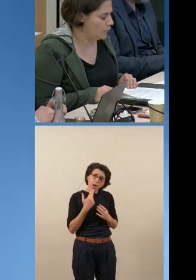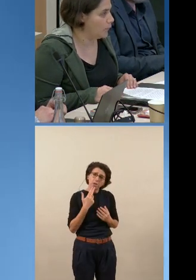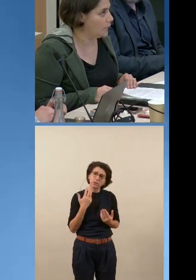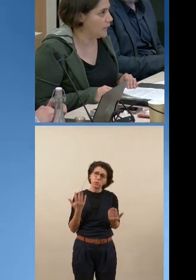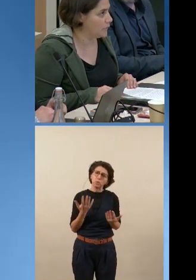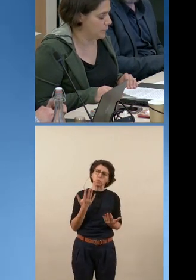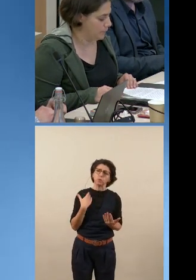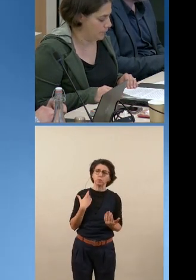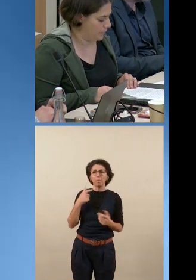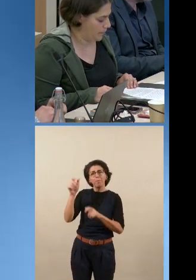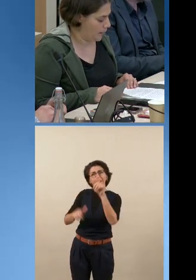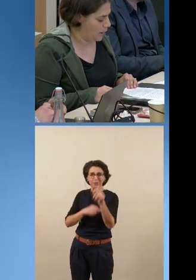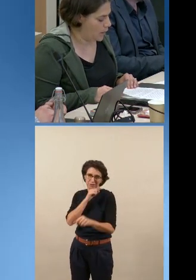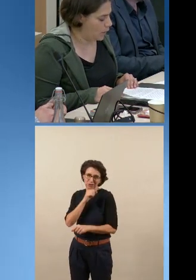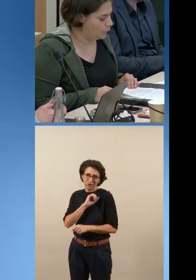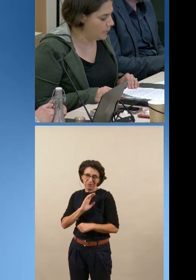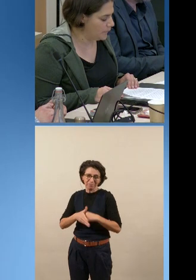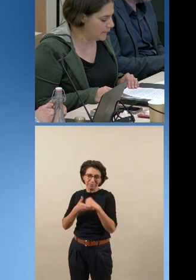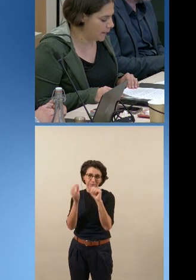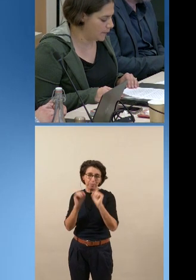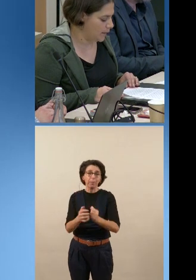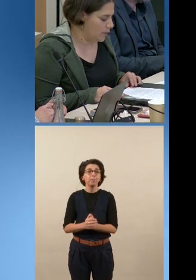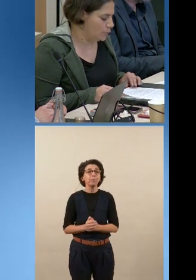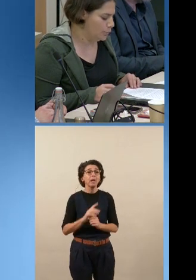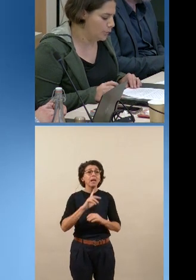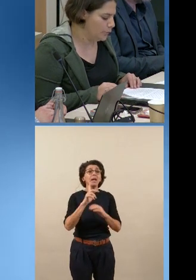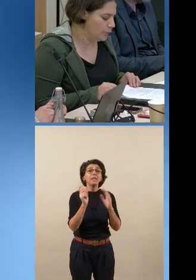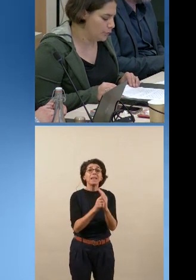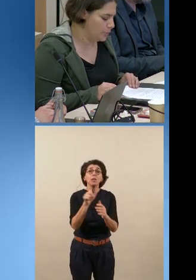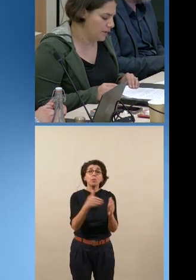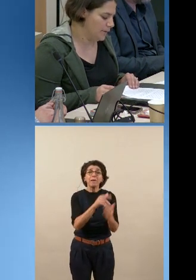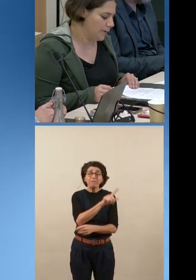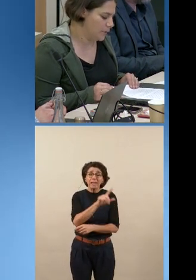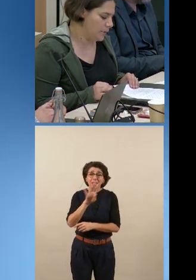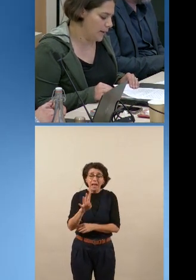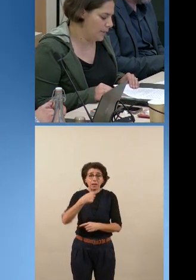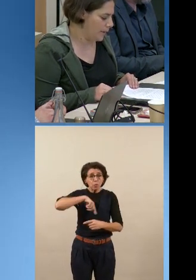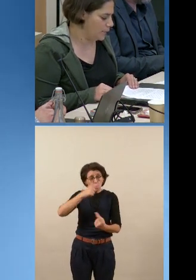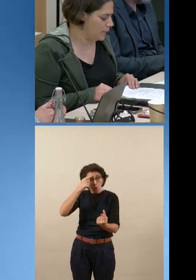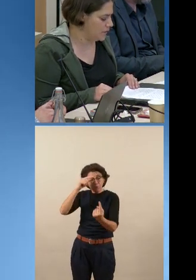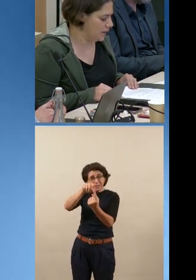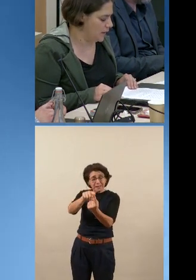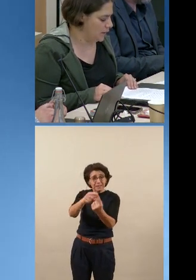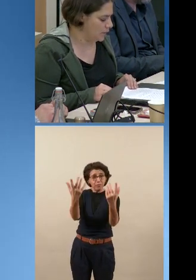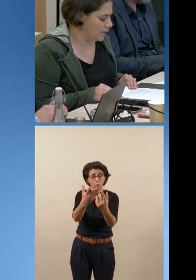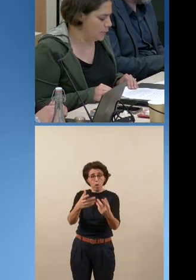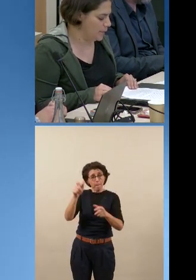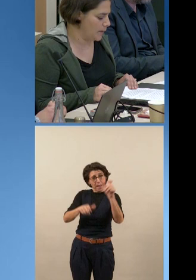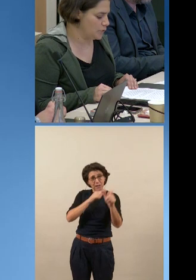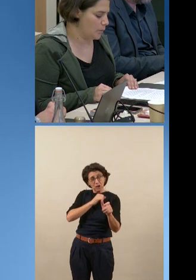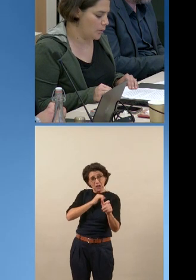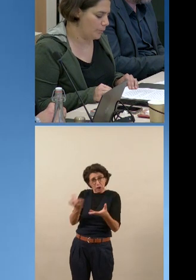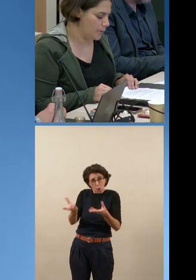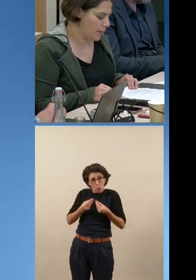acteurs du grand âge en 2024 nous pour poursuivrons notre objectif d'accueillir les personnes âgées dans des lieux